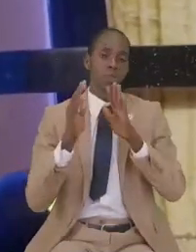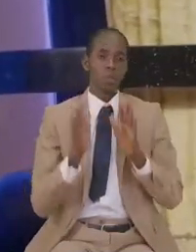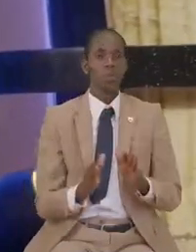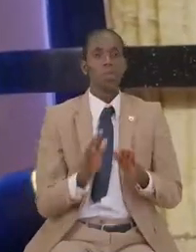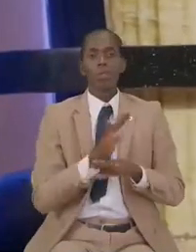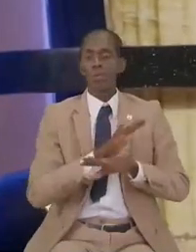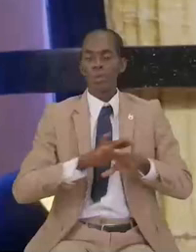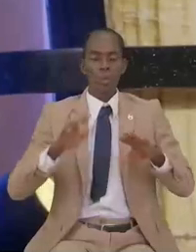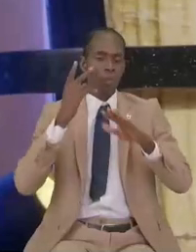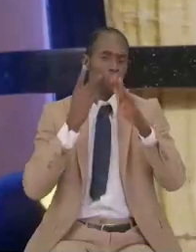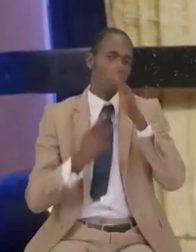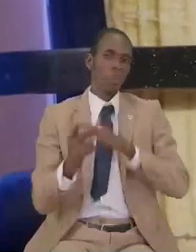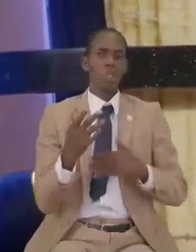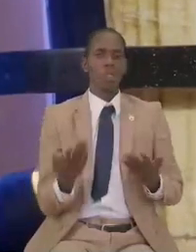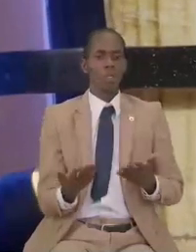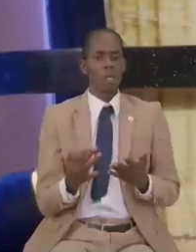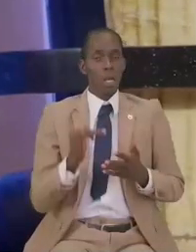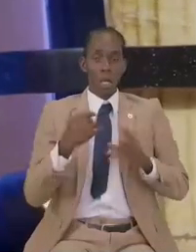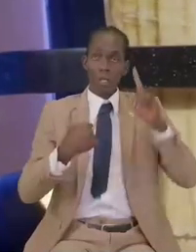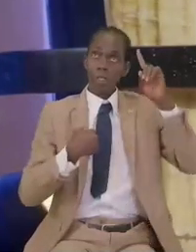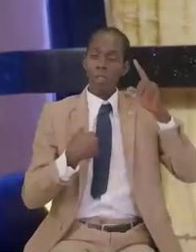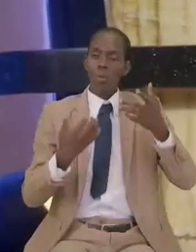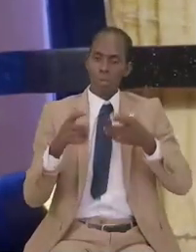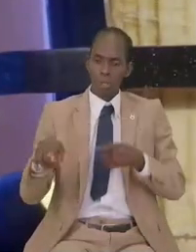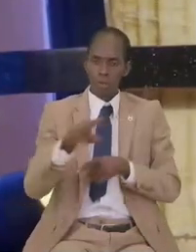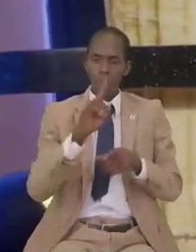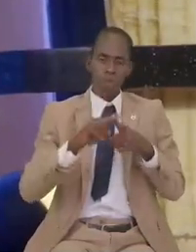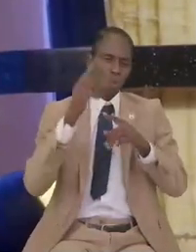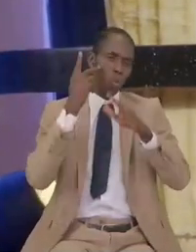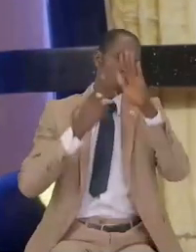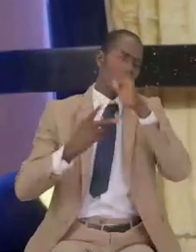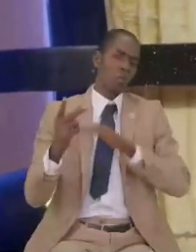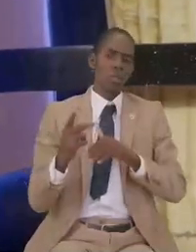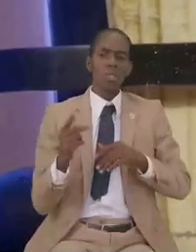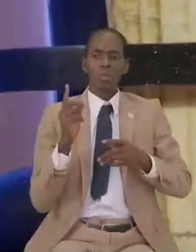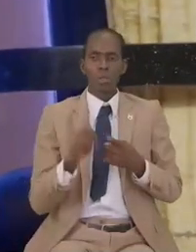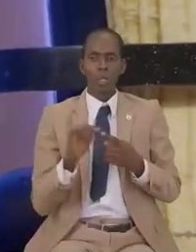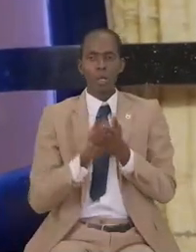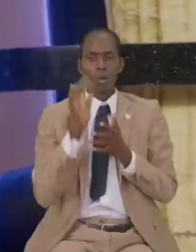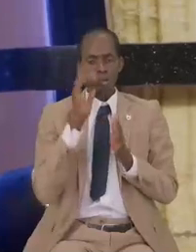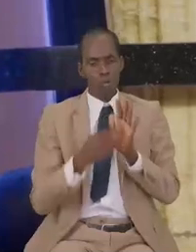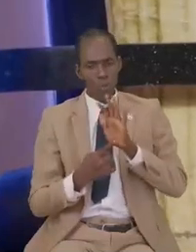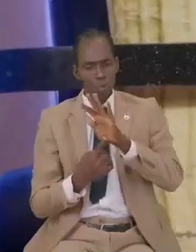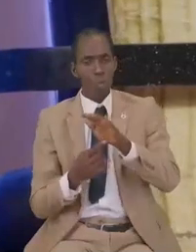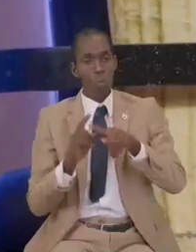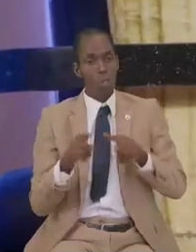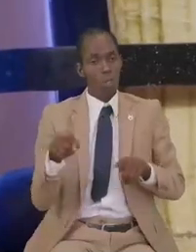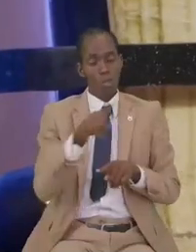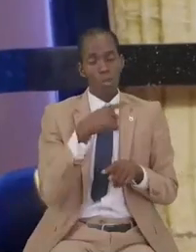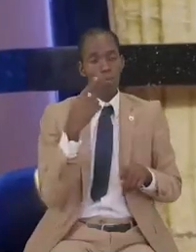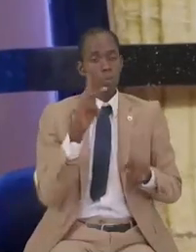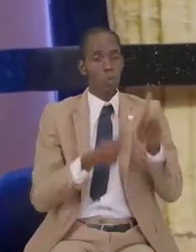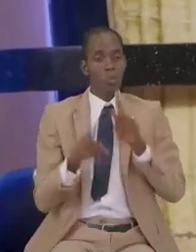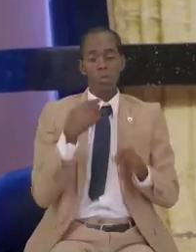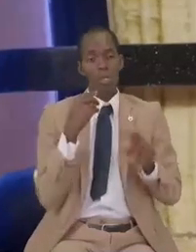pas. Ne prophétisez pas. Je veux qu'il profite, qu'il soit mon canal pour révéler ma révélation. Mais vous dites